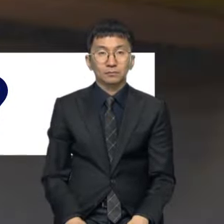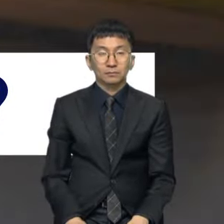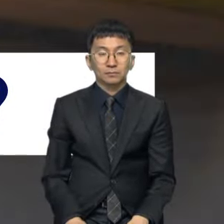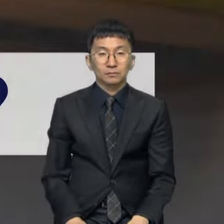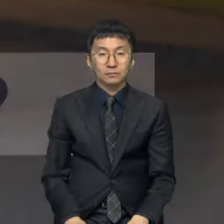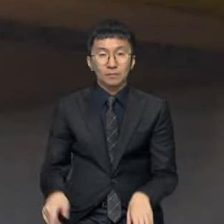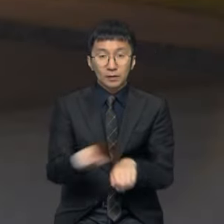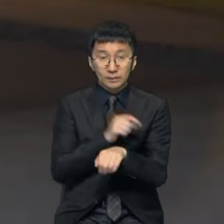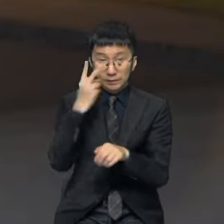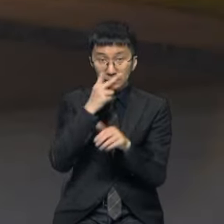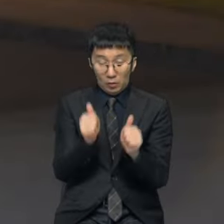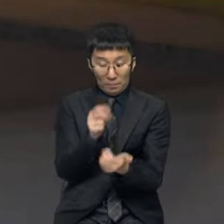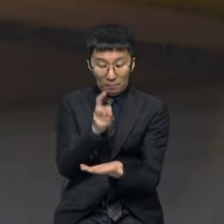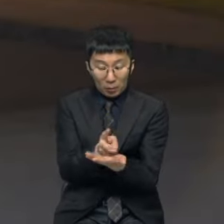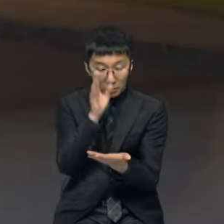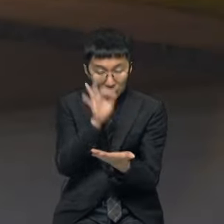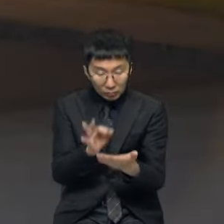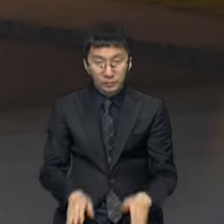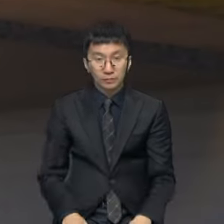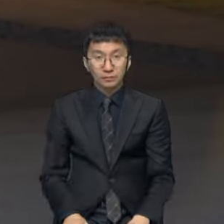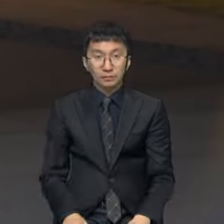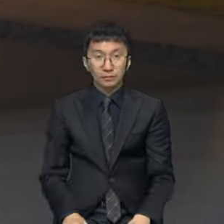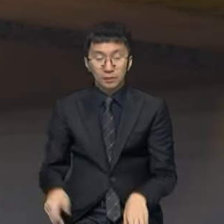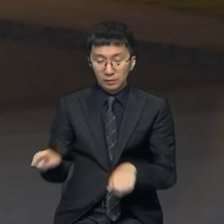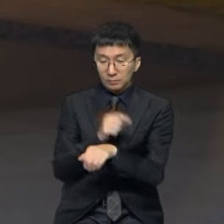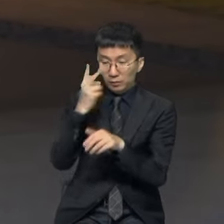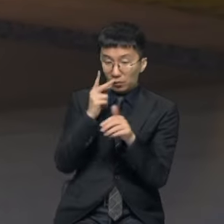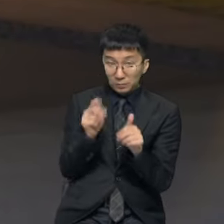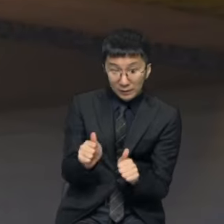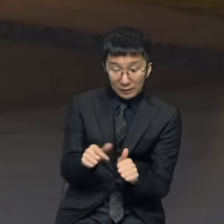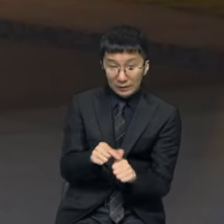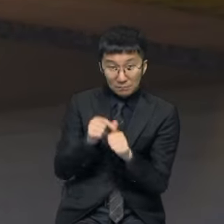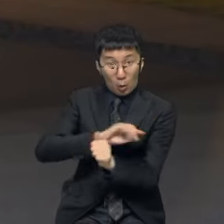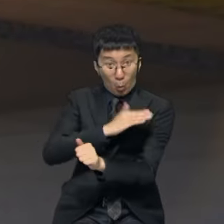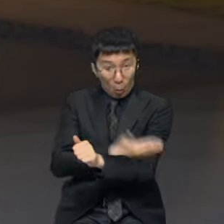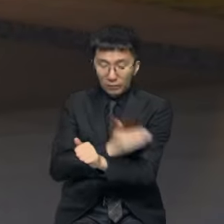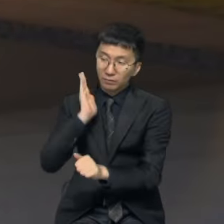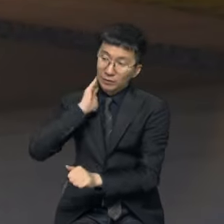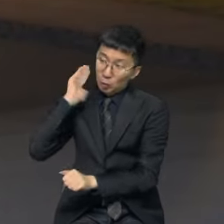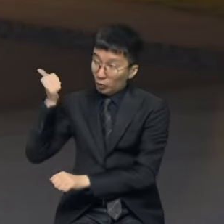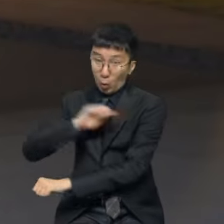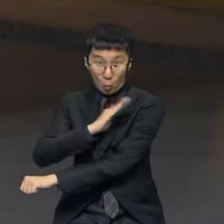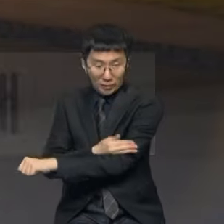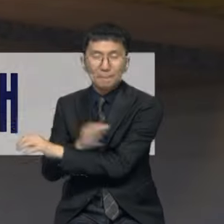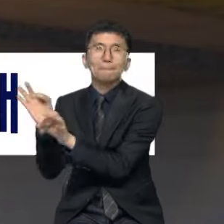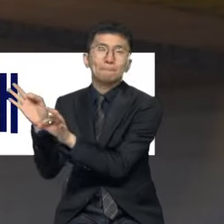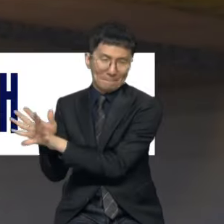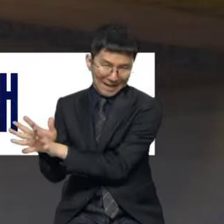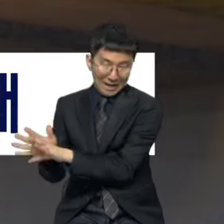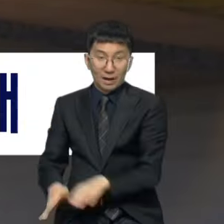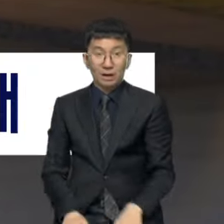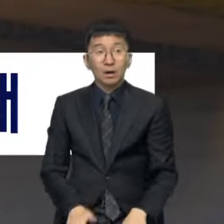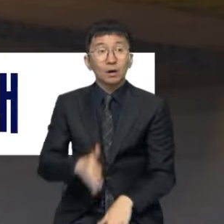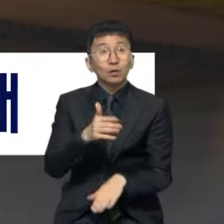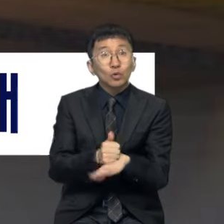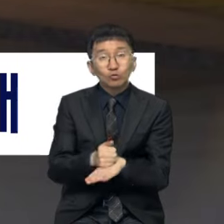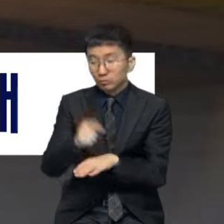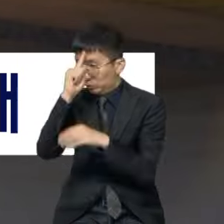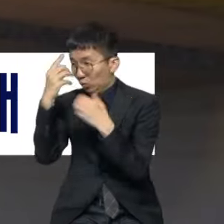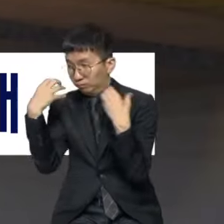네, 특검 법안에선 이 대통령의 특별검사 임명권을 사실상 박탈했는데 이것이 삼권 분립 원칙에 위배되고